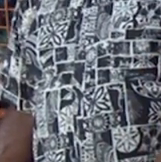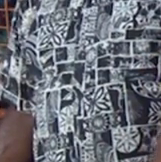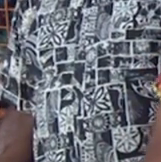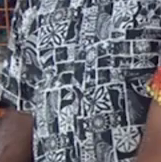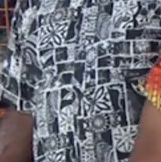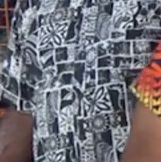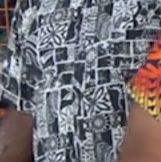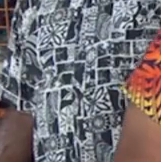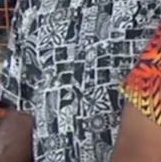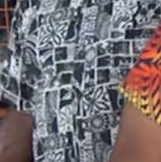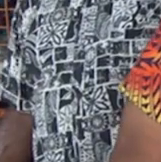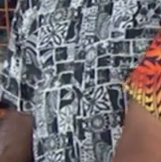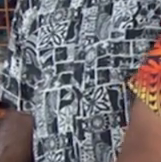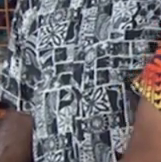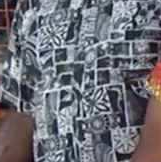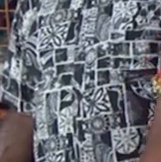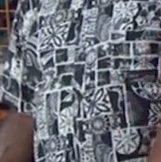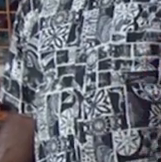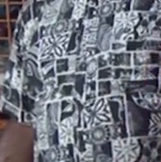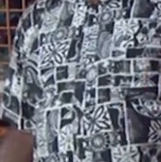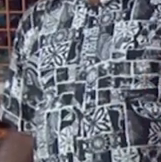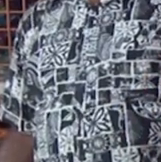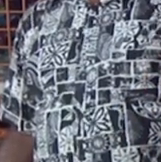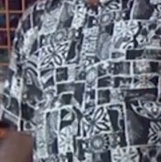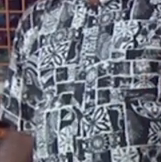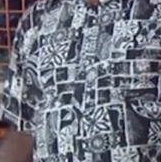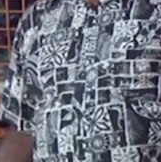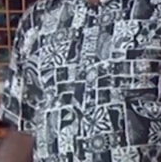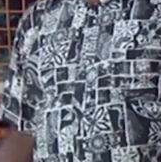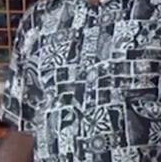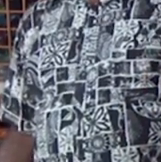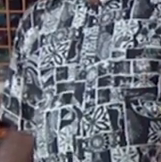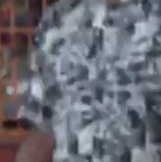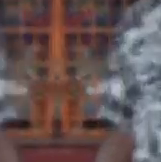Do talitangin niya na to may biti na tumong kan ni be yan.